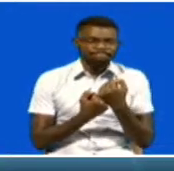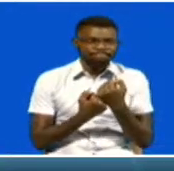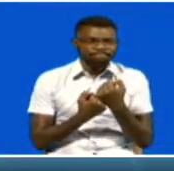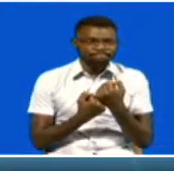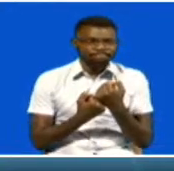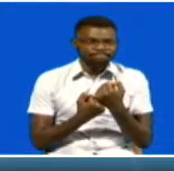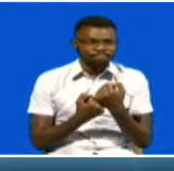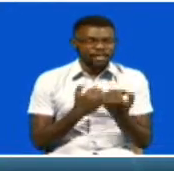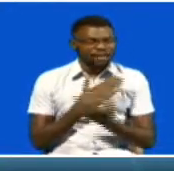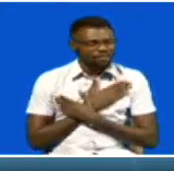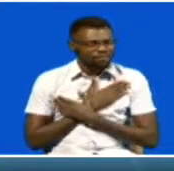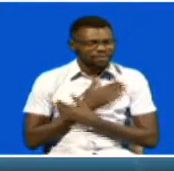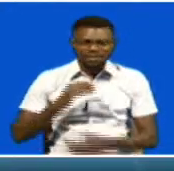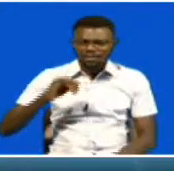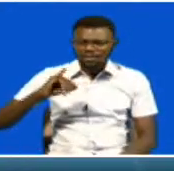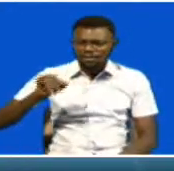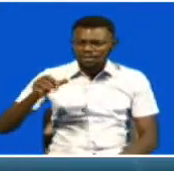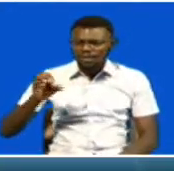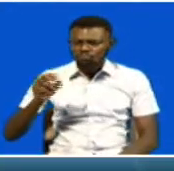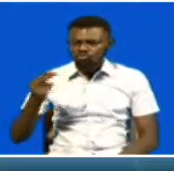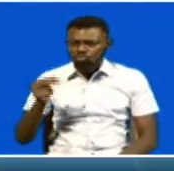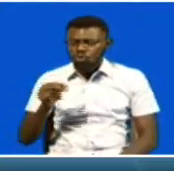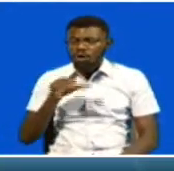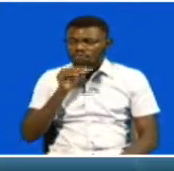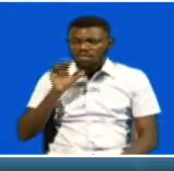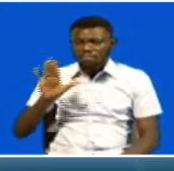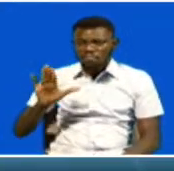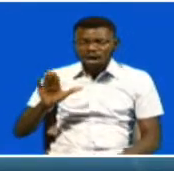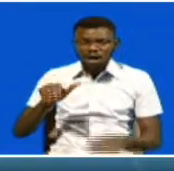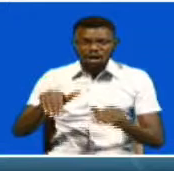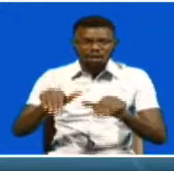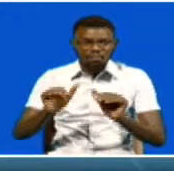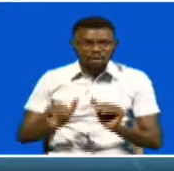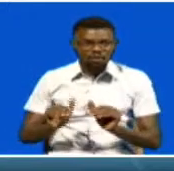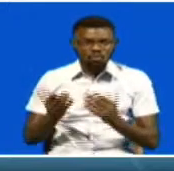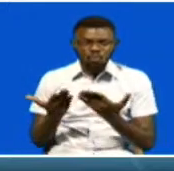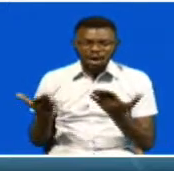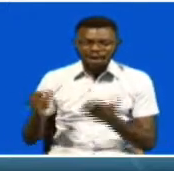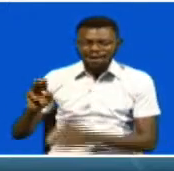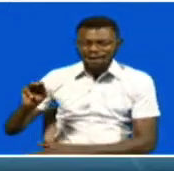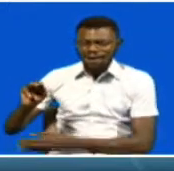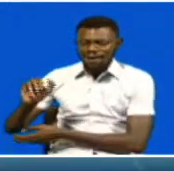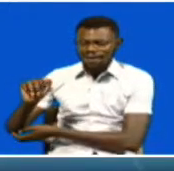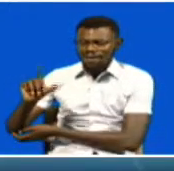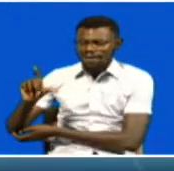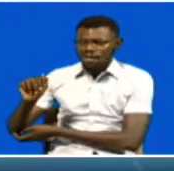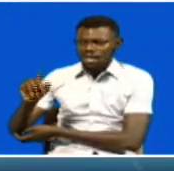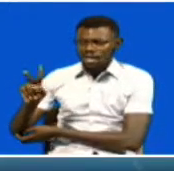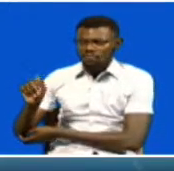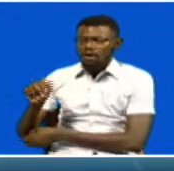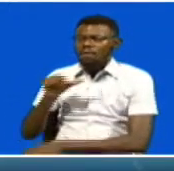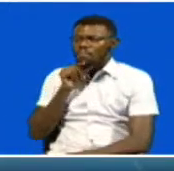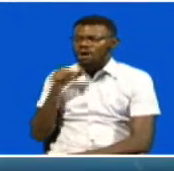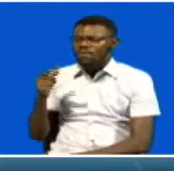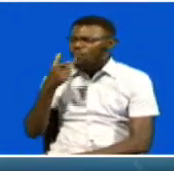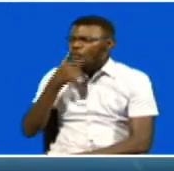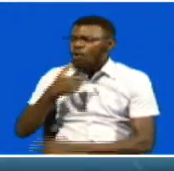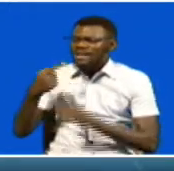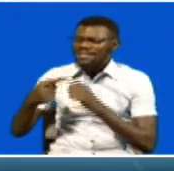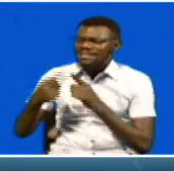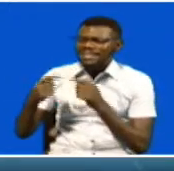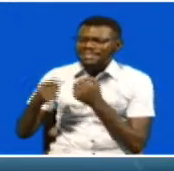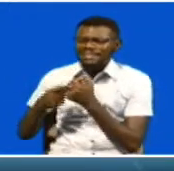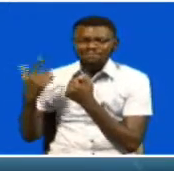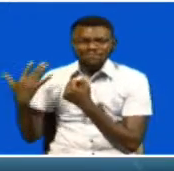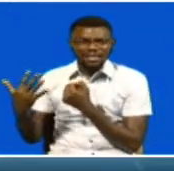during his father Andrew Shilitsa's send-off in Malava, Kakamega County. The 69-year-old who succumbed to cancer